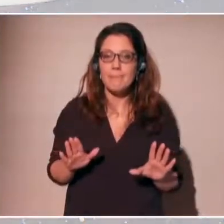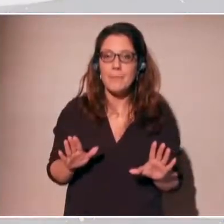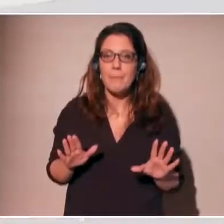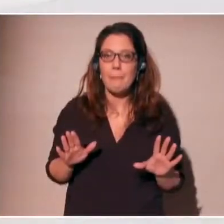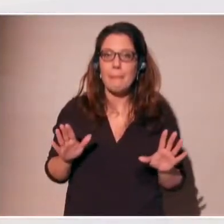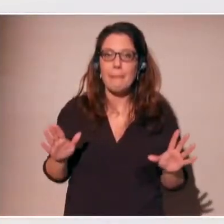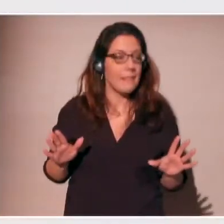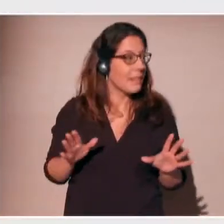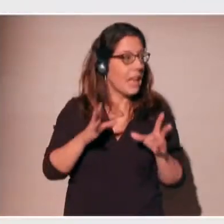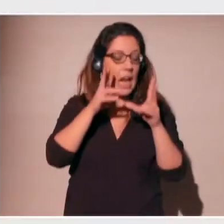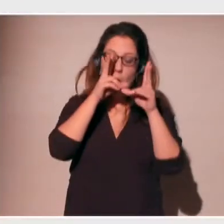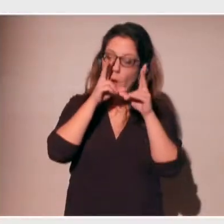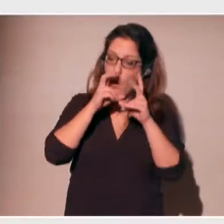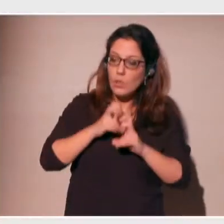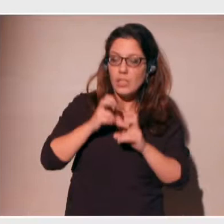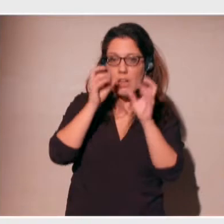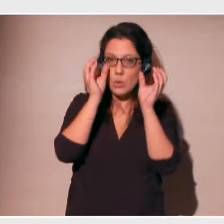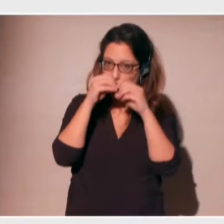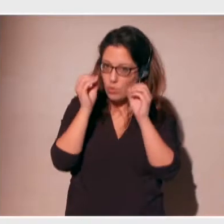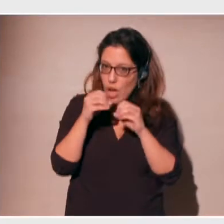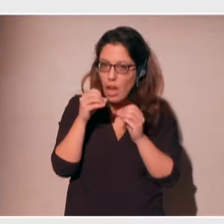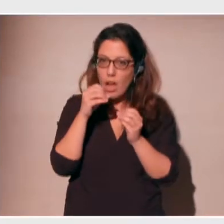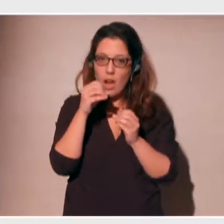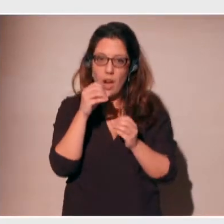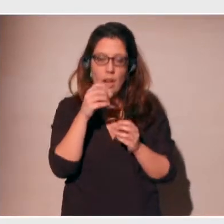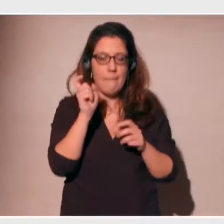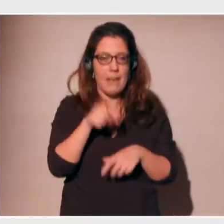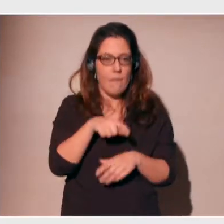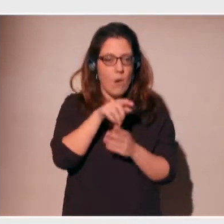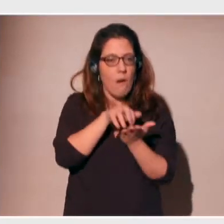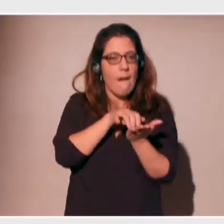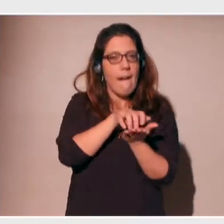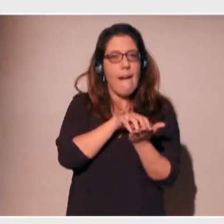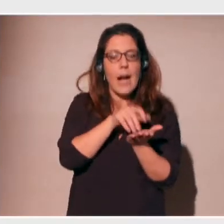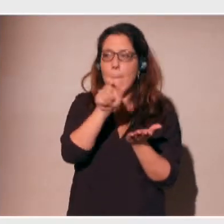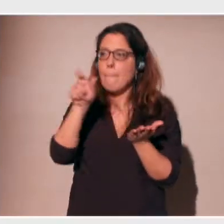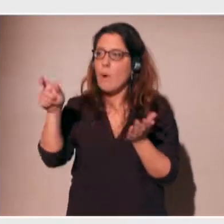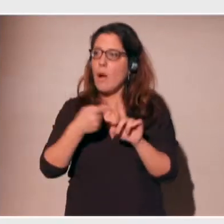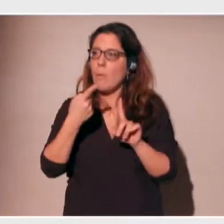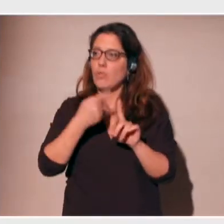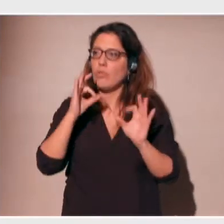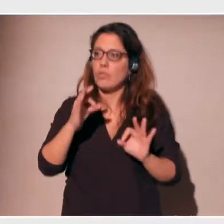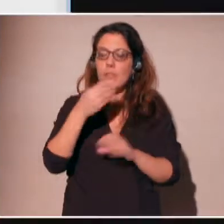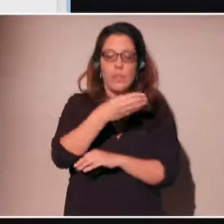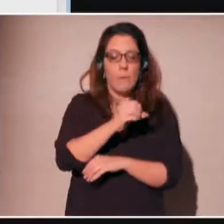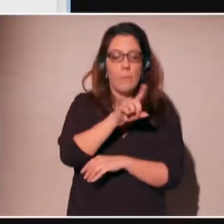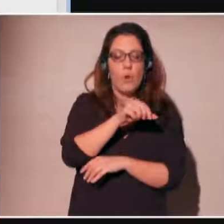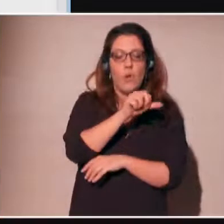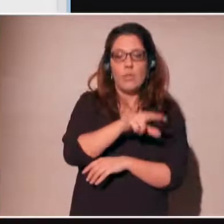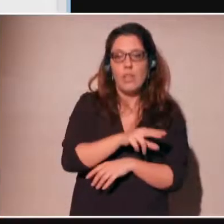Alors, recherche Google, il faut les beaux mots-clés. Par exemple, Mozart, dernière et symphonie.